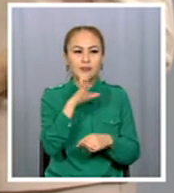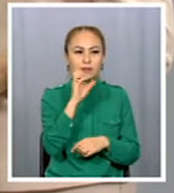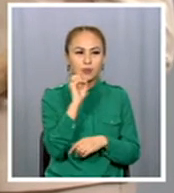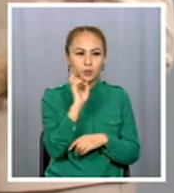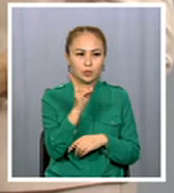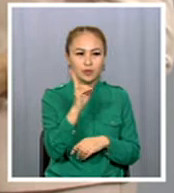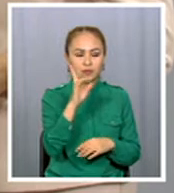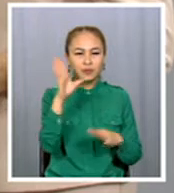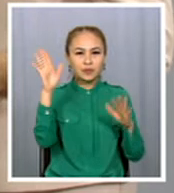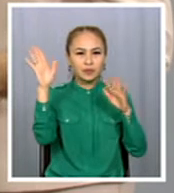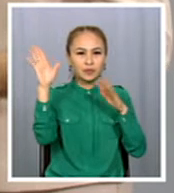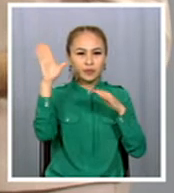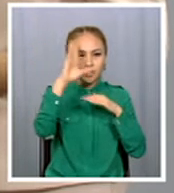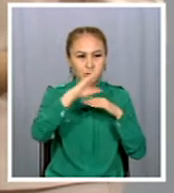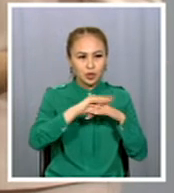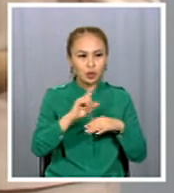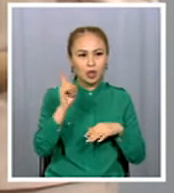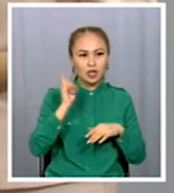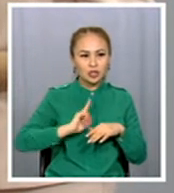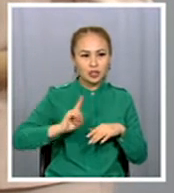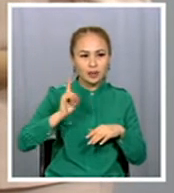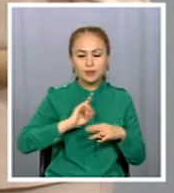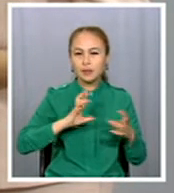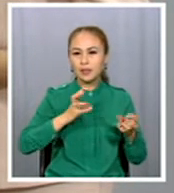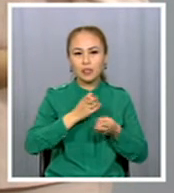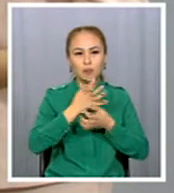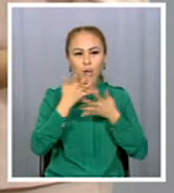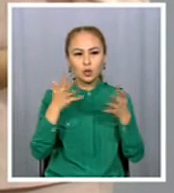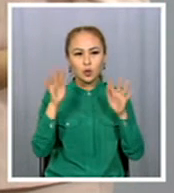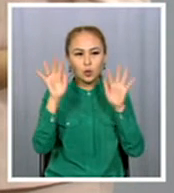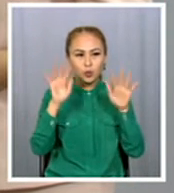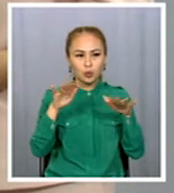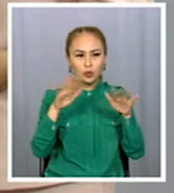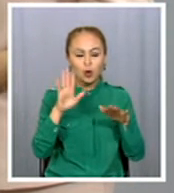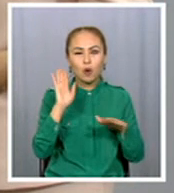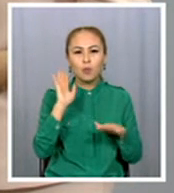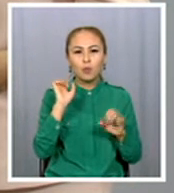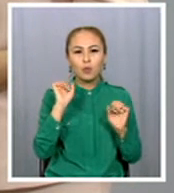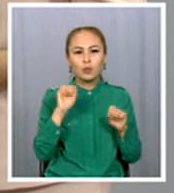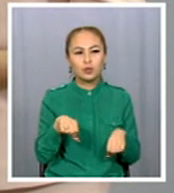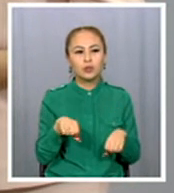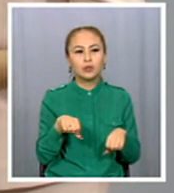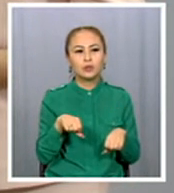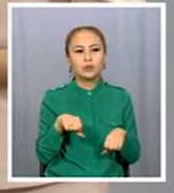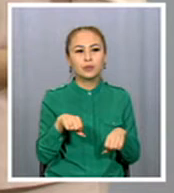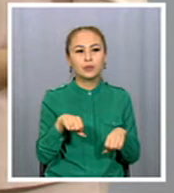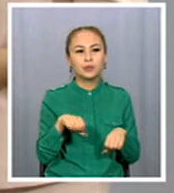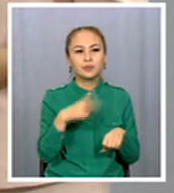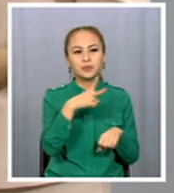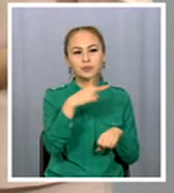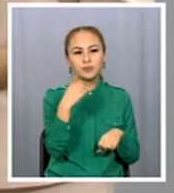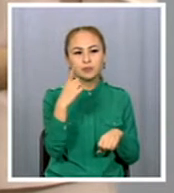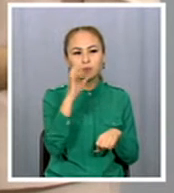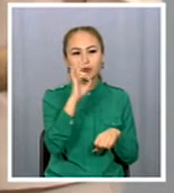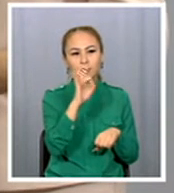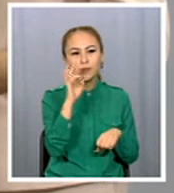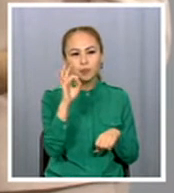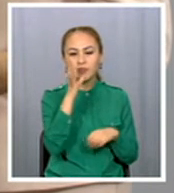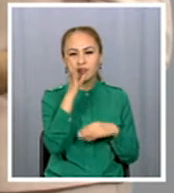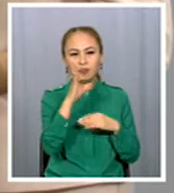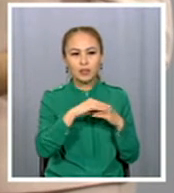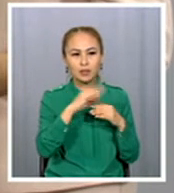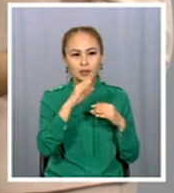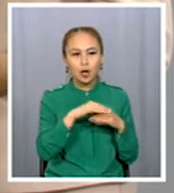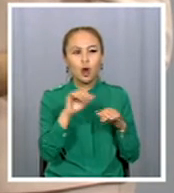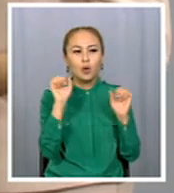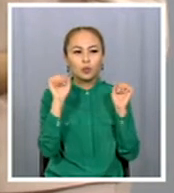секунду. Замечательно. К вечеру ожидается небольшой дождь. Посмотрите, 21:00. Это вечер.